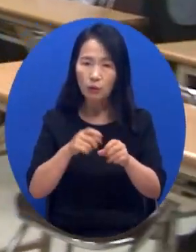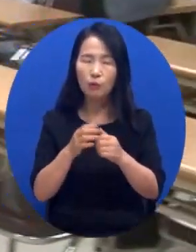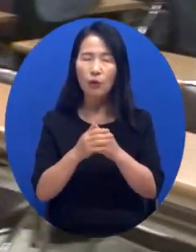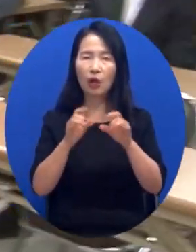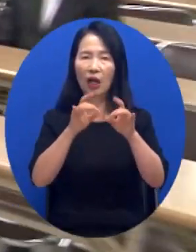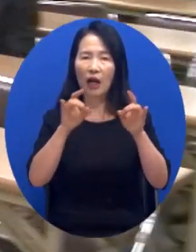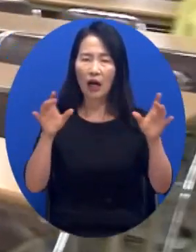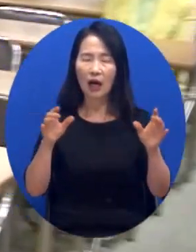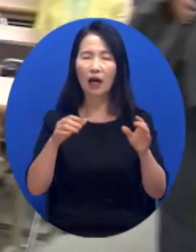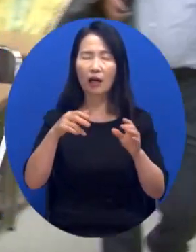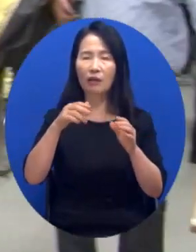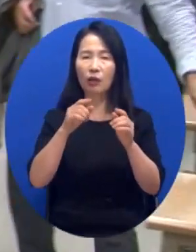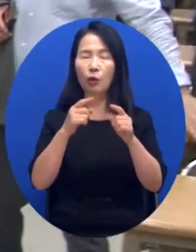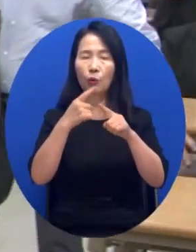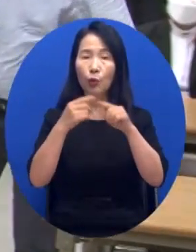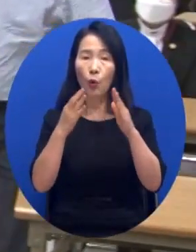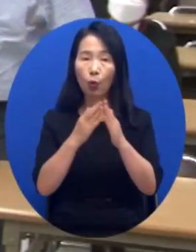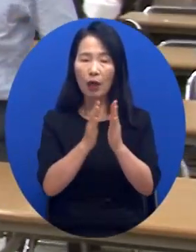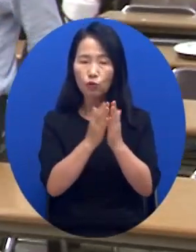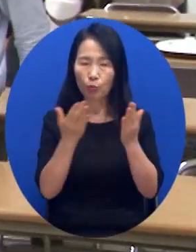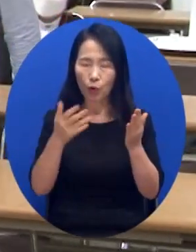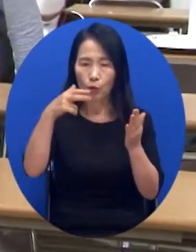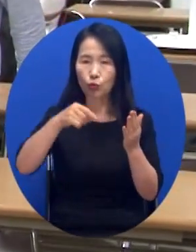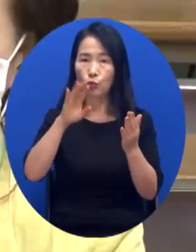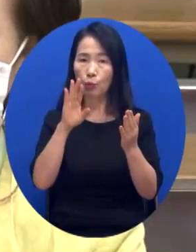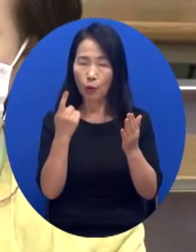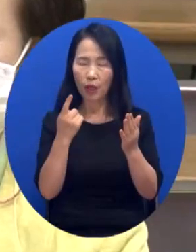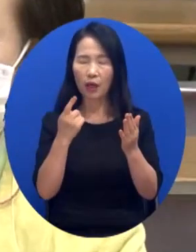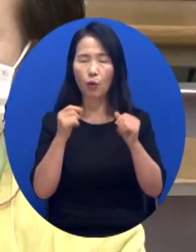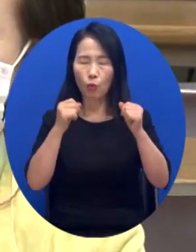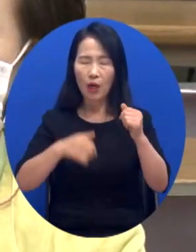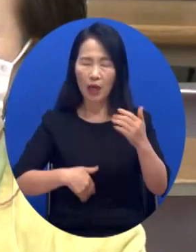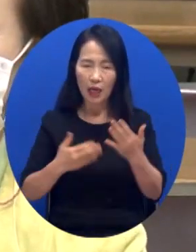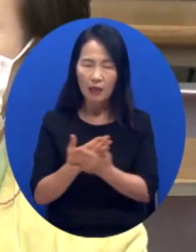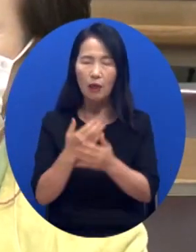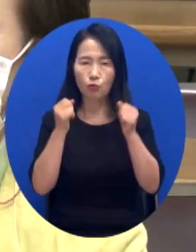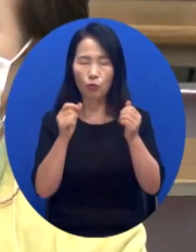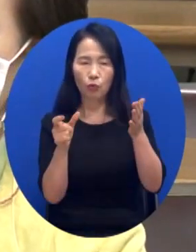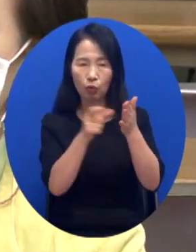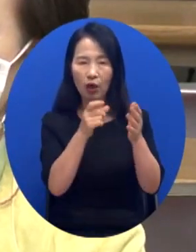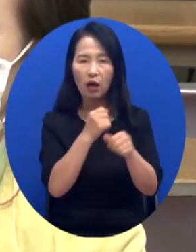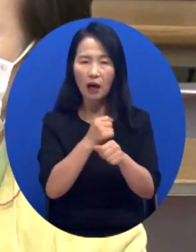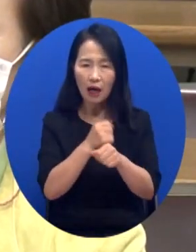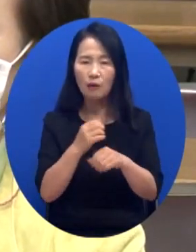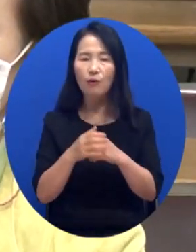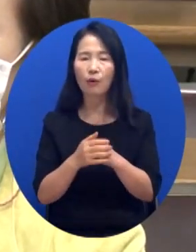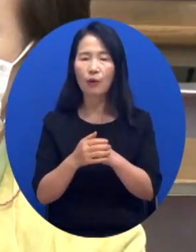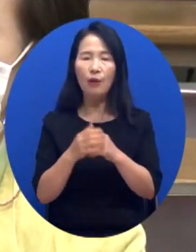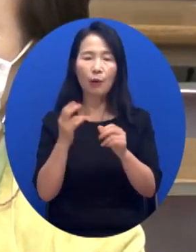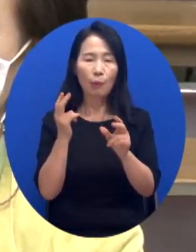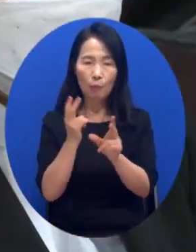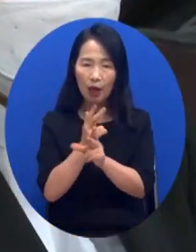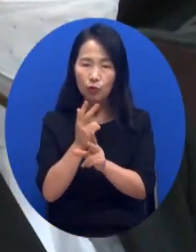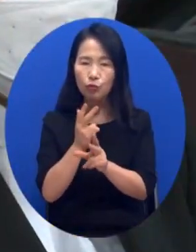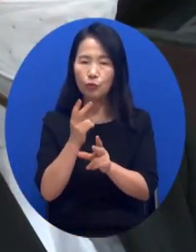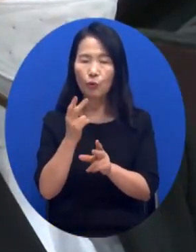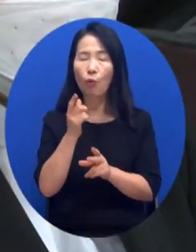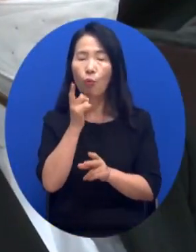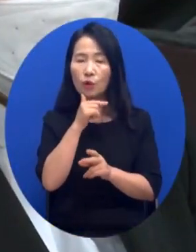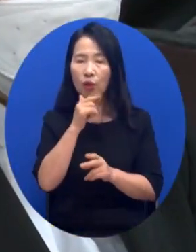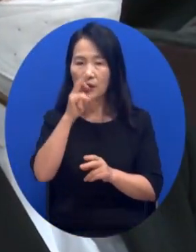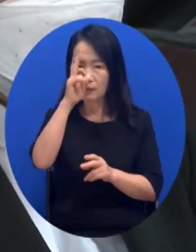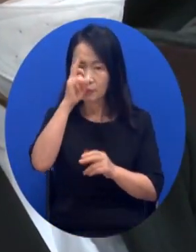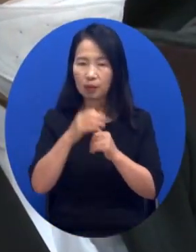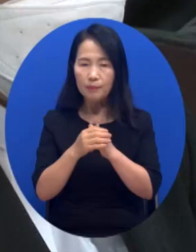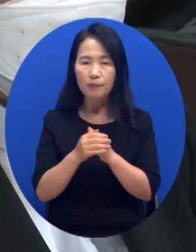주보에 주제어를 수록하고 매주 월요일 정오 동시다발적으로 중보기도 운동을 전개합니다. 또 전국교회에